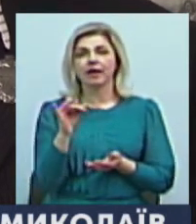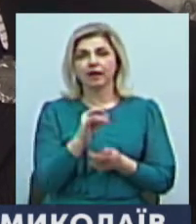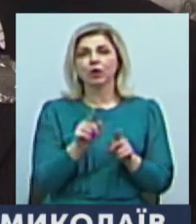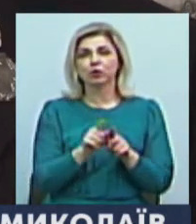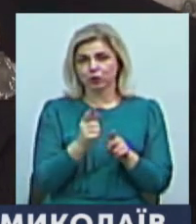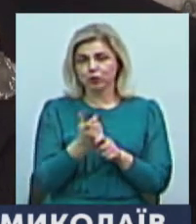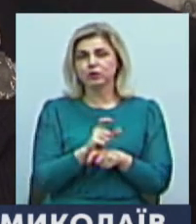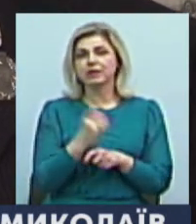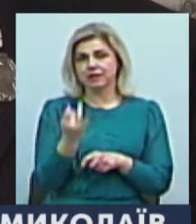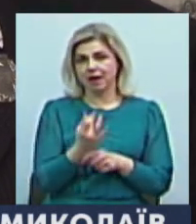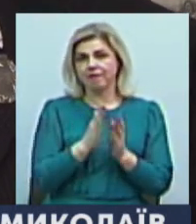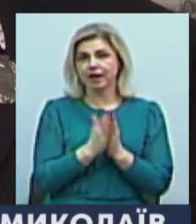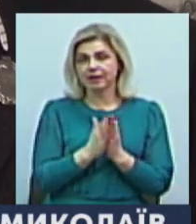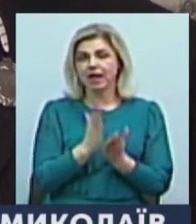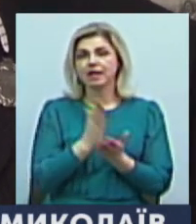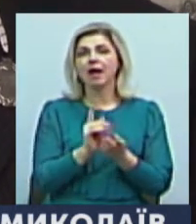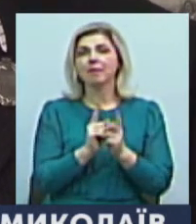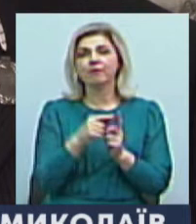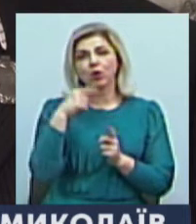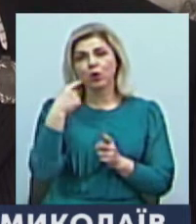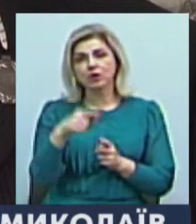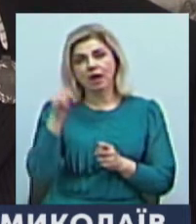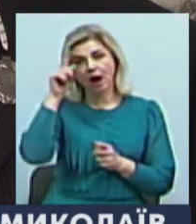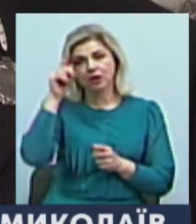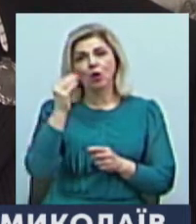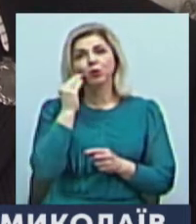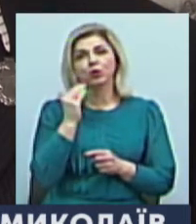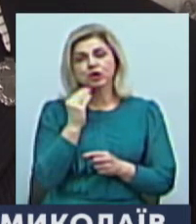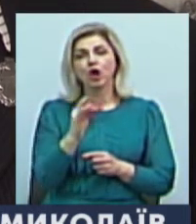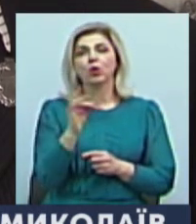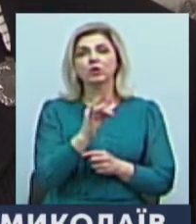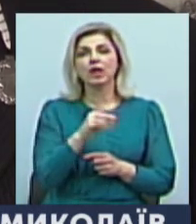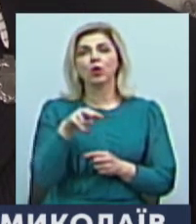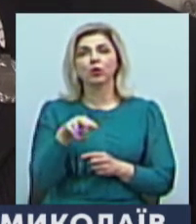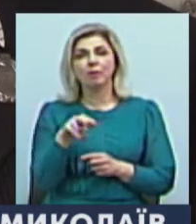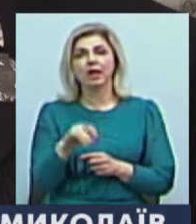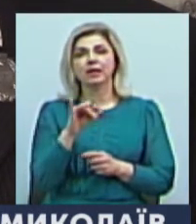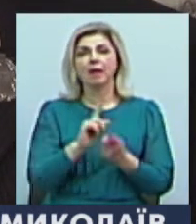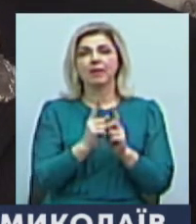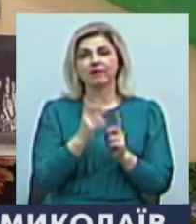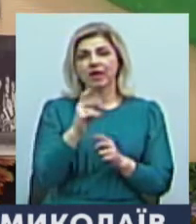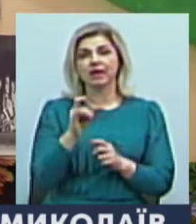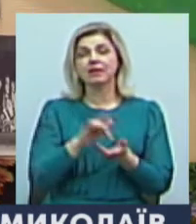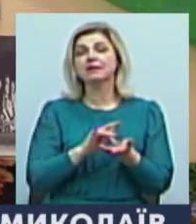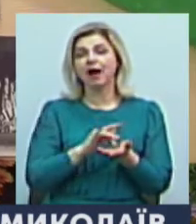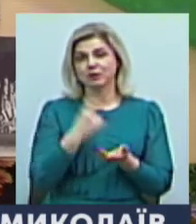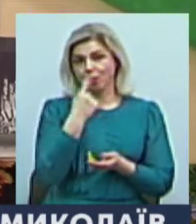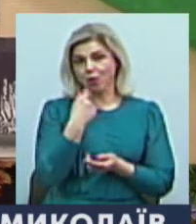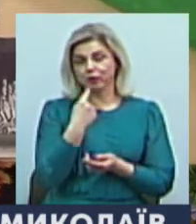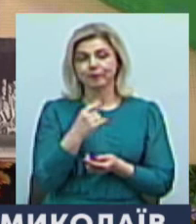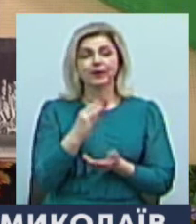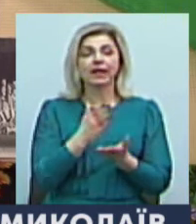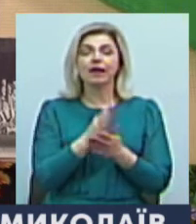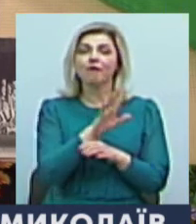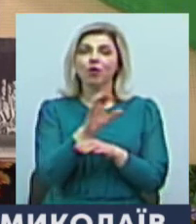дуже цікава книга. Є переклад російських казок Пушкіна, Бажова, Руслани Людмила. Переклад на циганську мову. Ось справа є